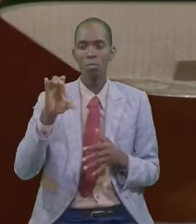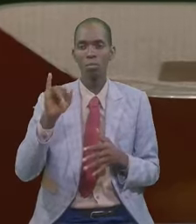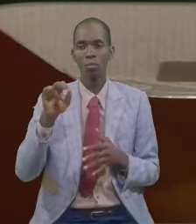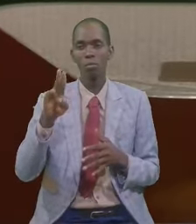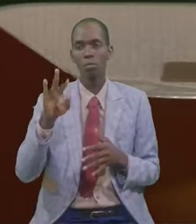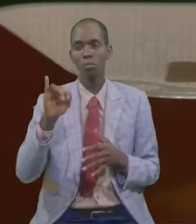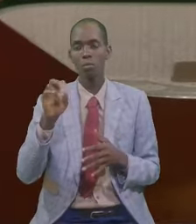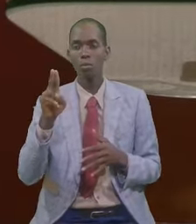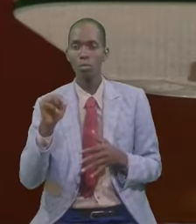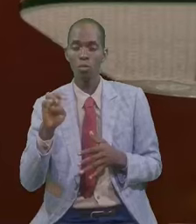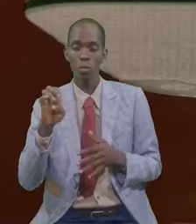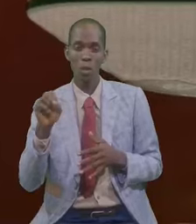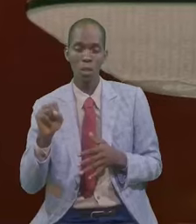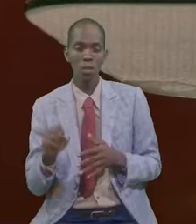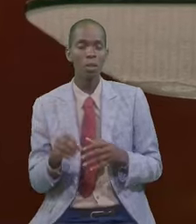L'idolâtrie,